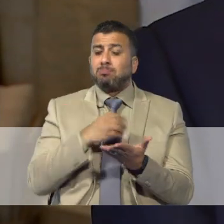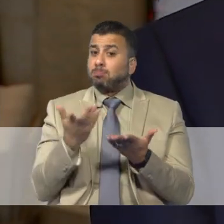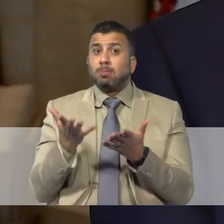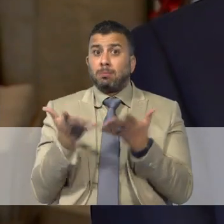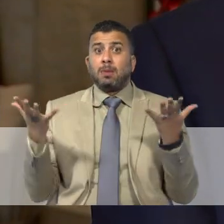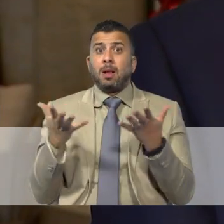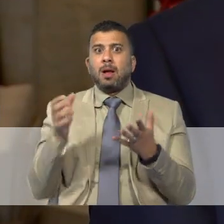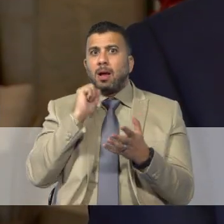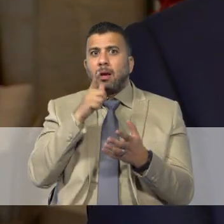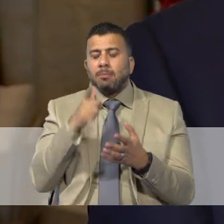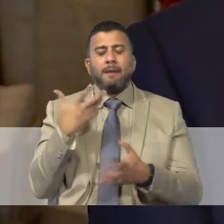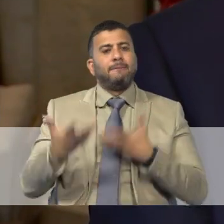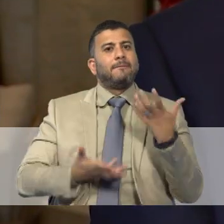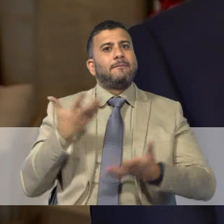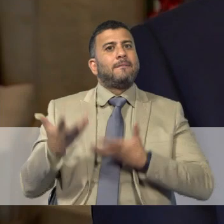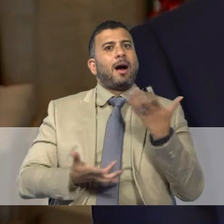من الدفق والفعالية